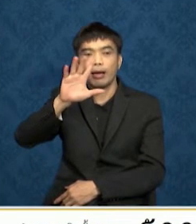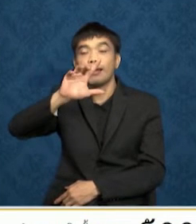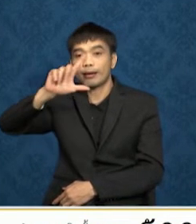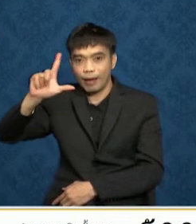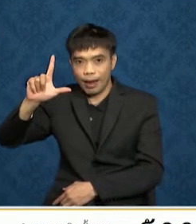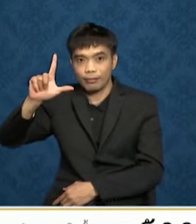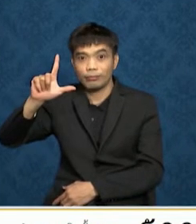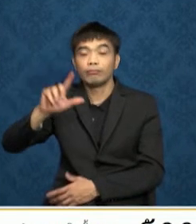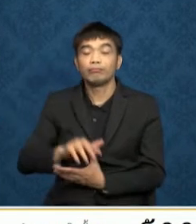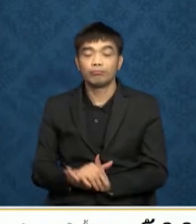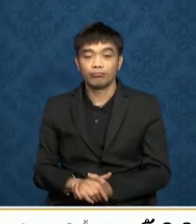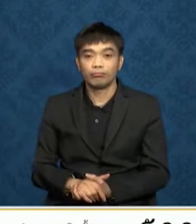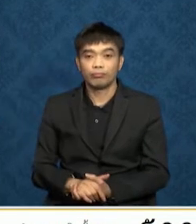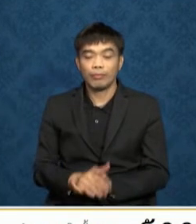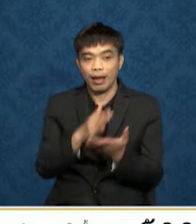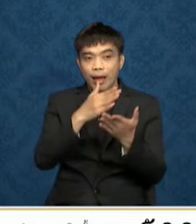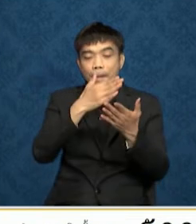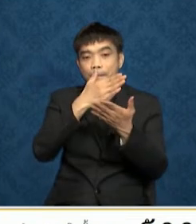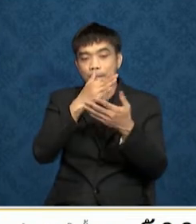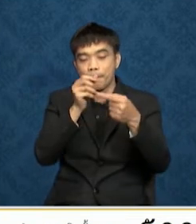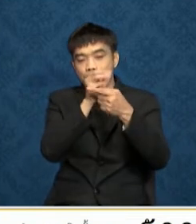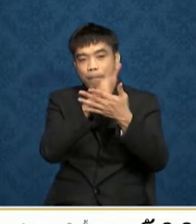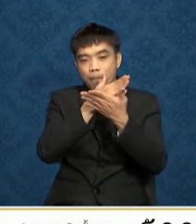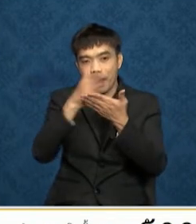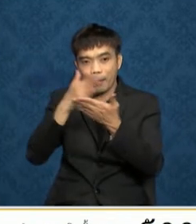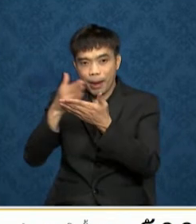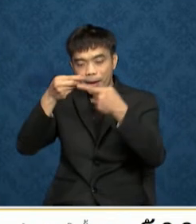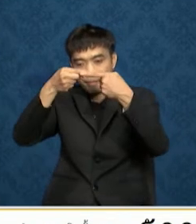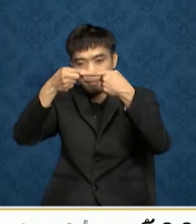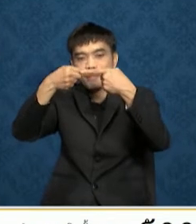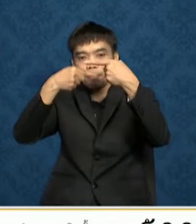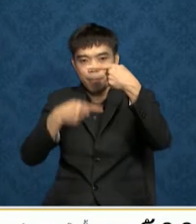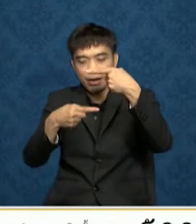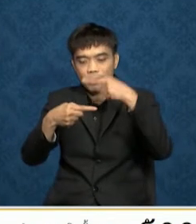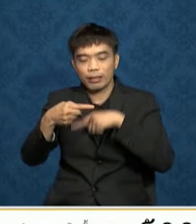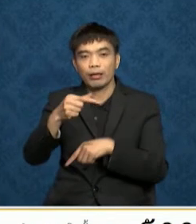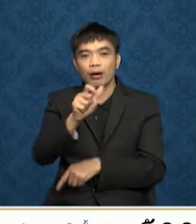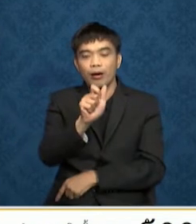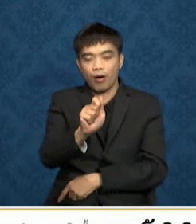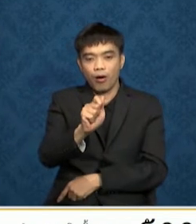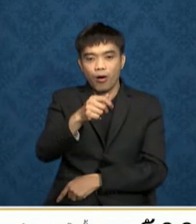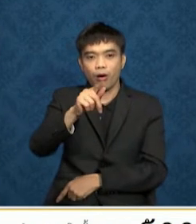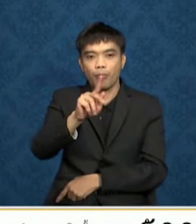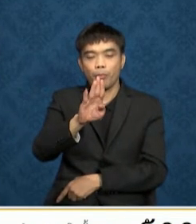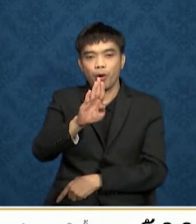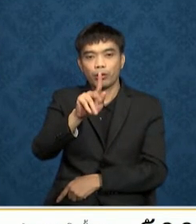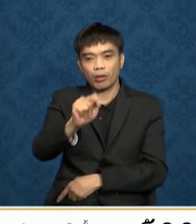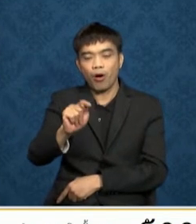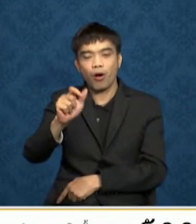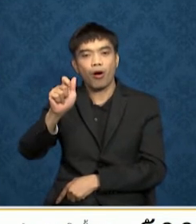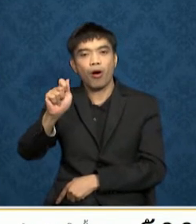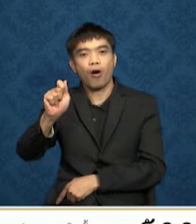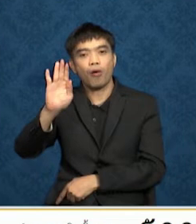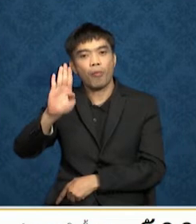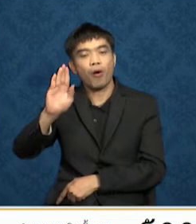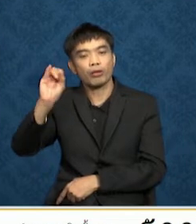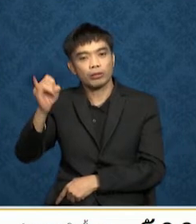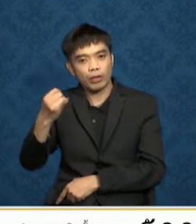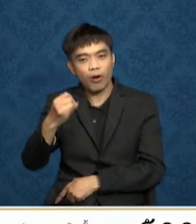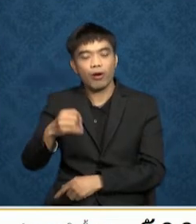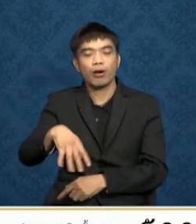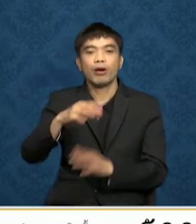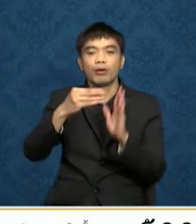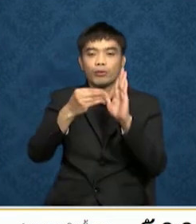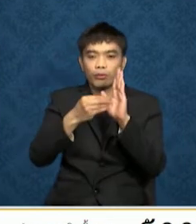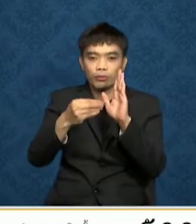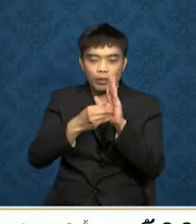ครับแบ่งเป็นเงินอุดหนุนทยอยลงมาองค์การบตำบลองค์การบจังหวัดกรุงเทพมหานครเมืองพัทยา